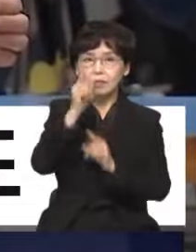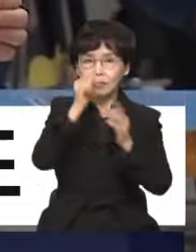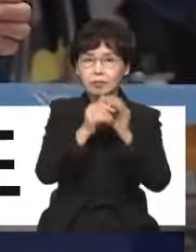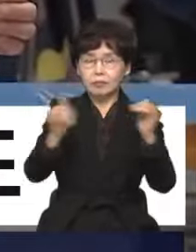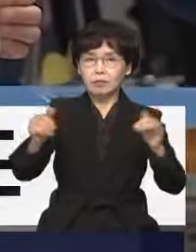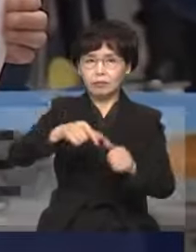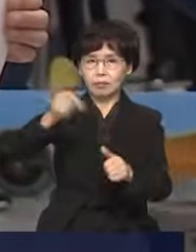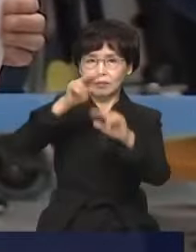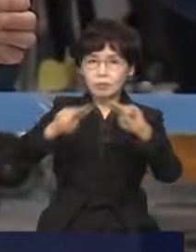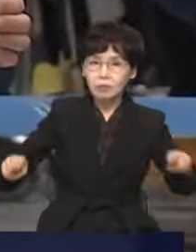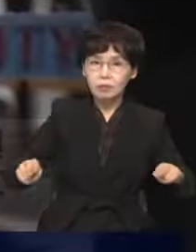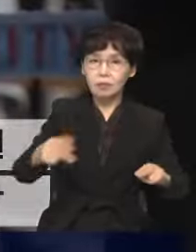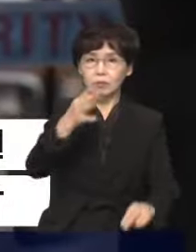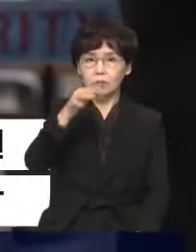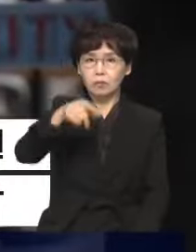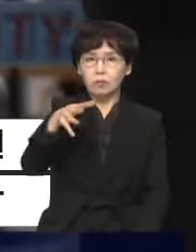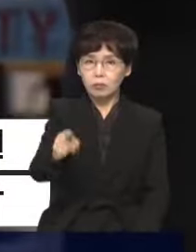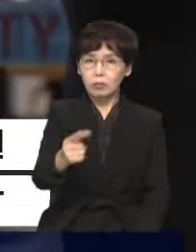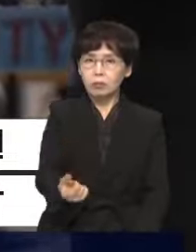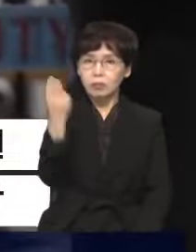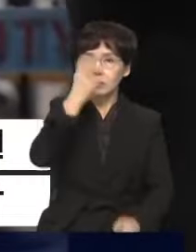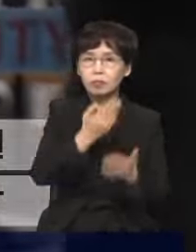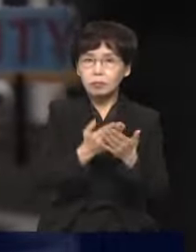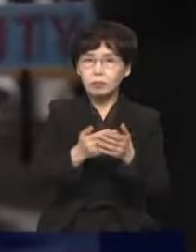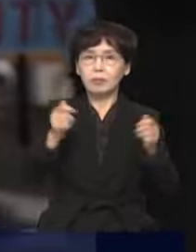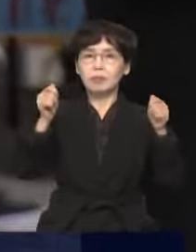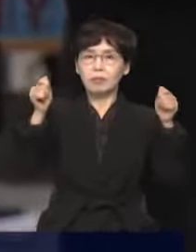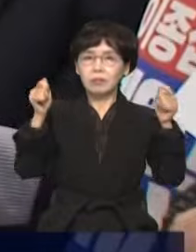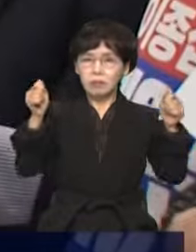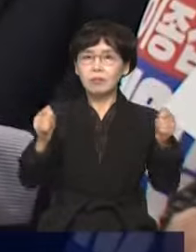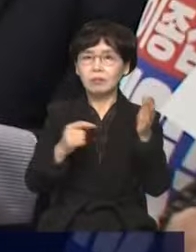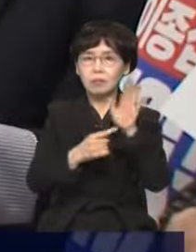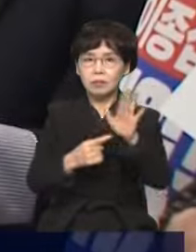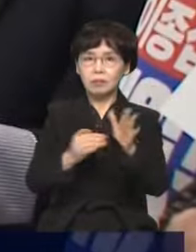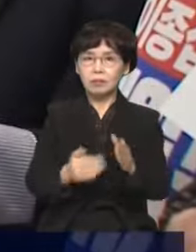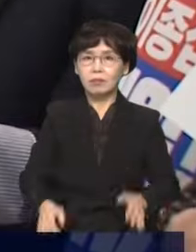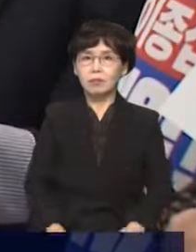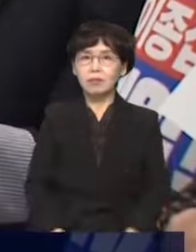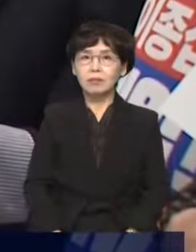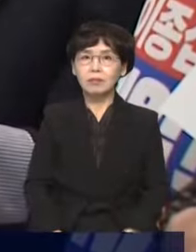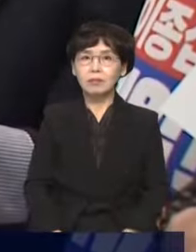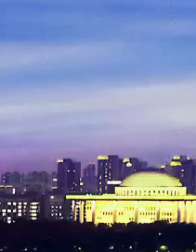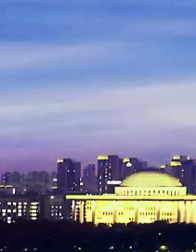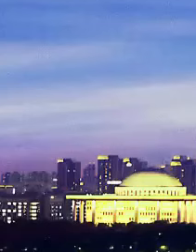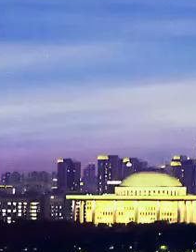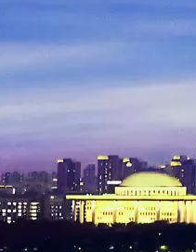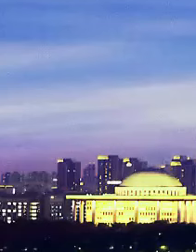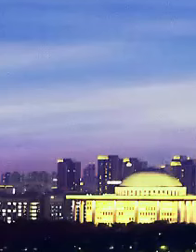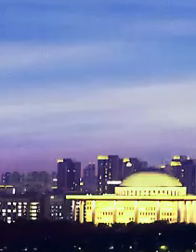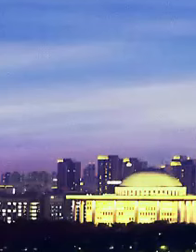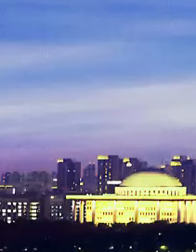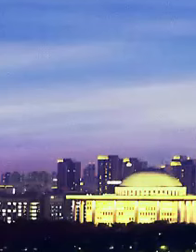철회와 공수처에 조속한 수사를 촉구하는 시위를 벌였습니다. SBS 김하영입니다.